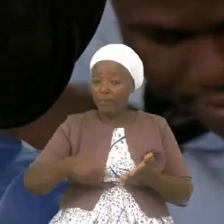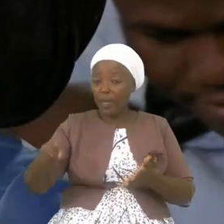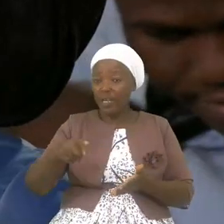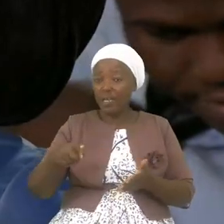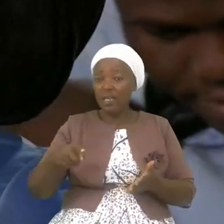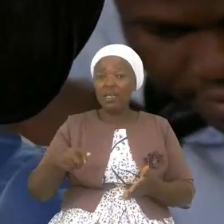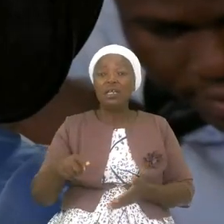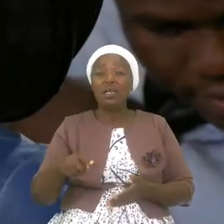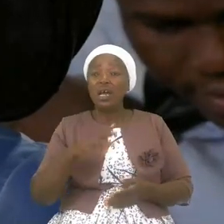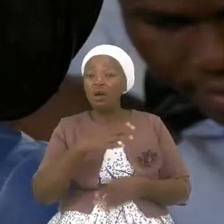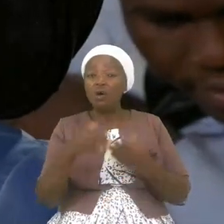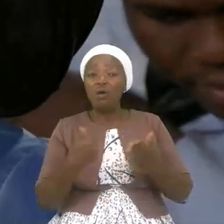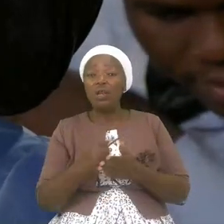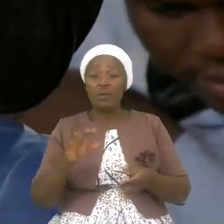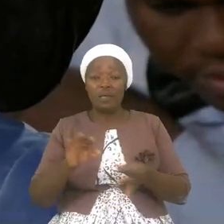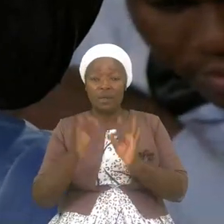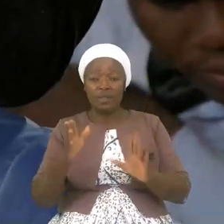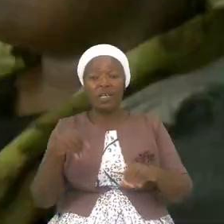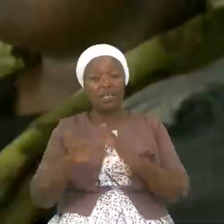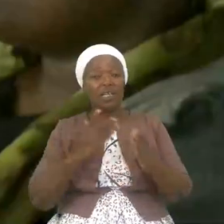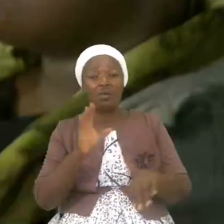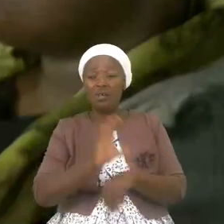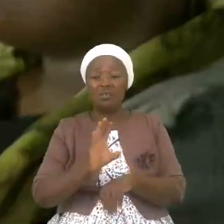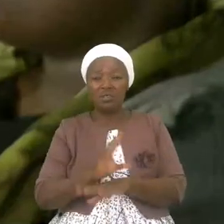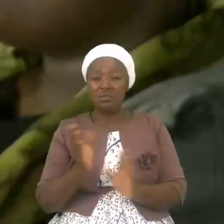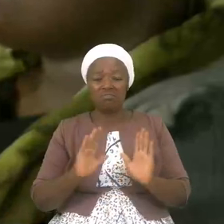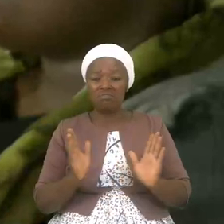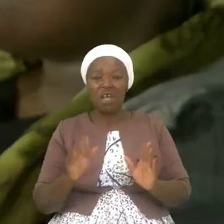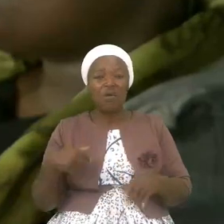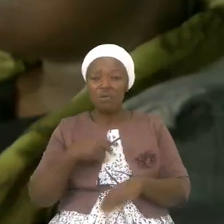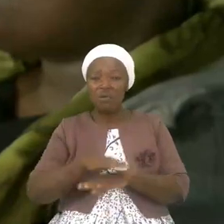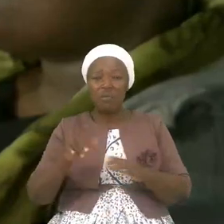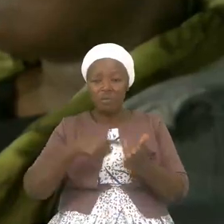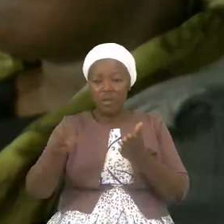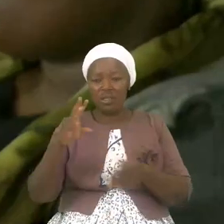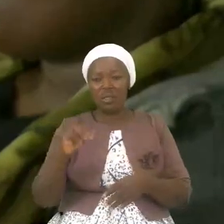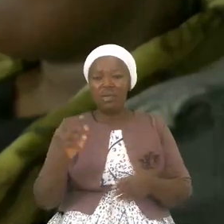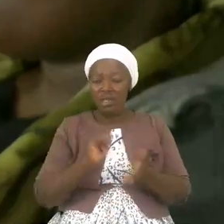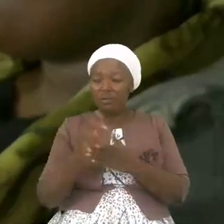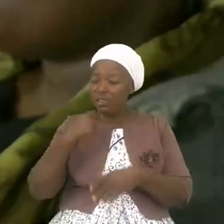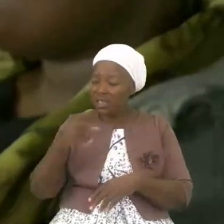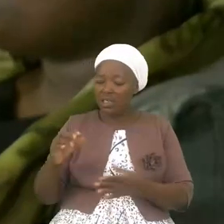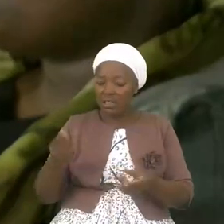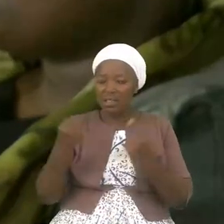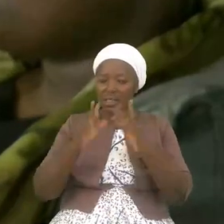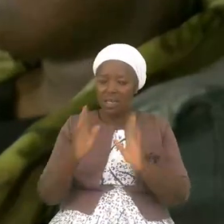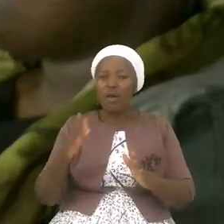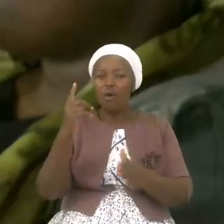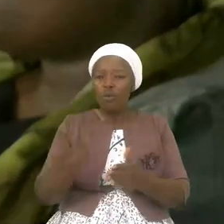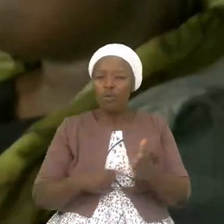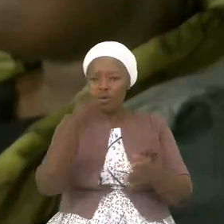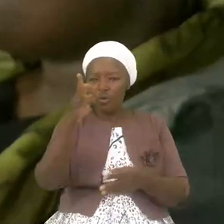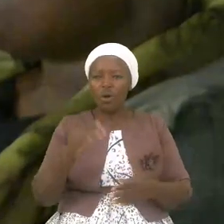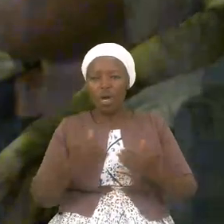Nous avons besoin des prédicateurs fidèles dans nos églises qui diront aux pécheurs ce que Dieu a